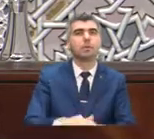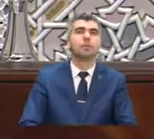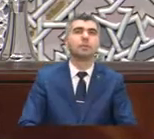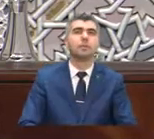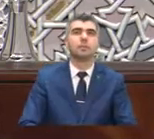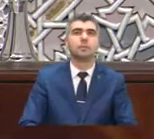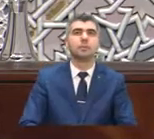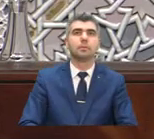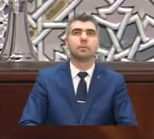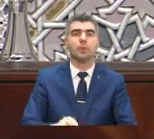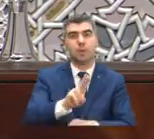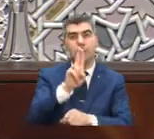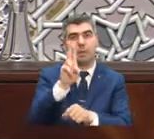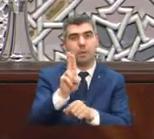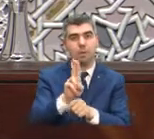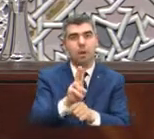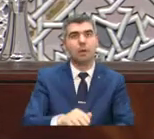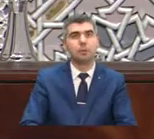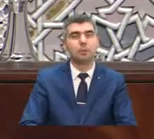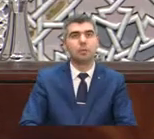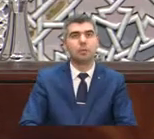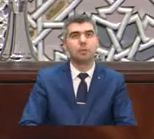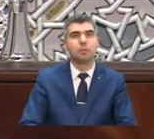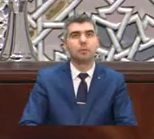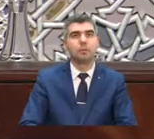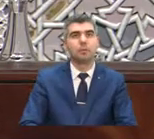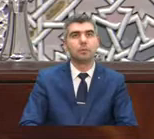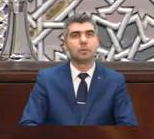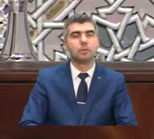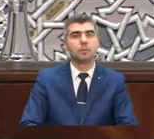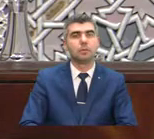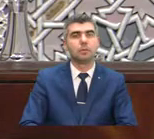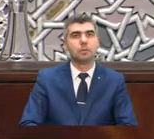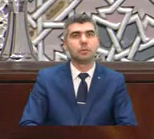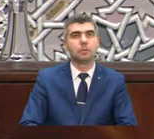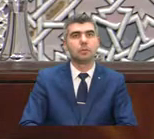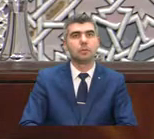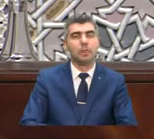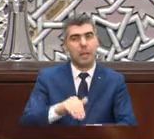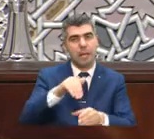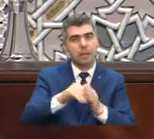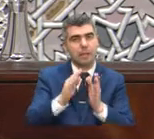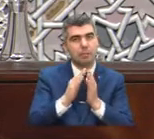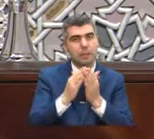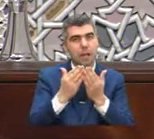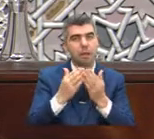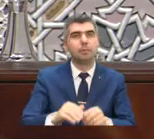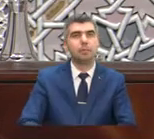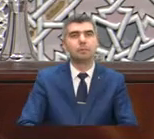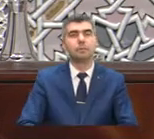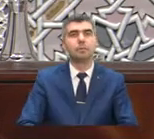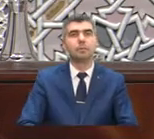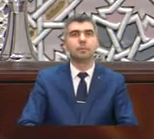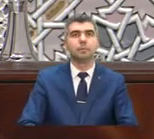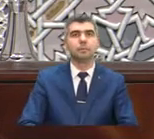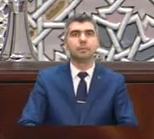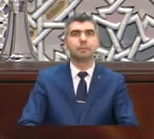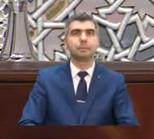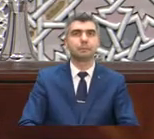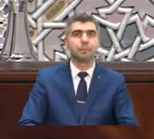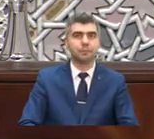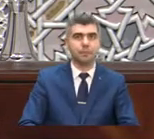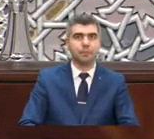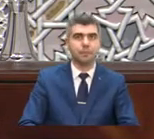سؤال بنفس الموضوع أو بنفس الموضوع على المجموعة النيابية للتقدم والاشتراكية، تفضلي السيدة